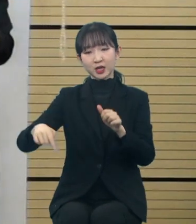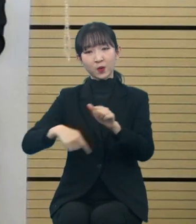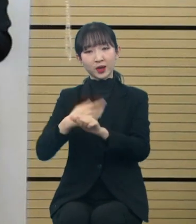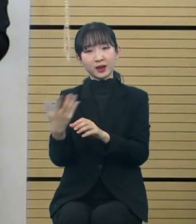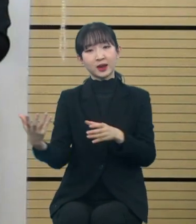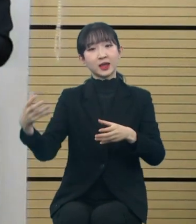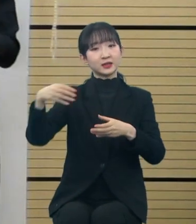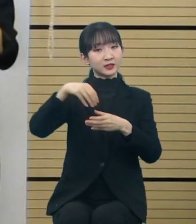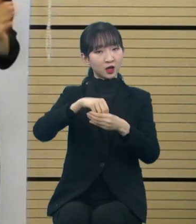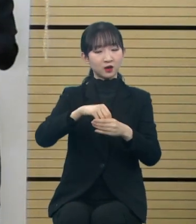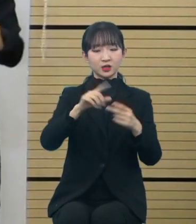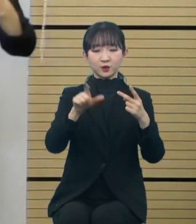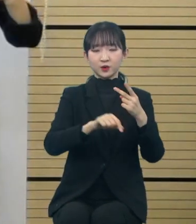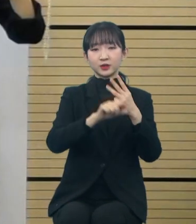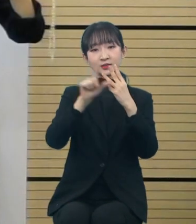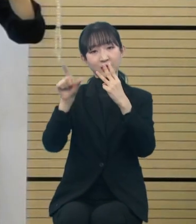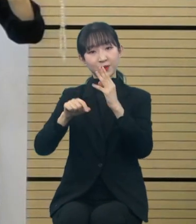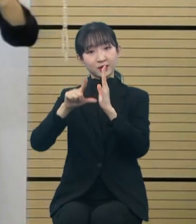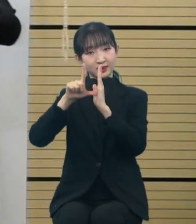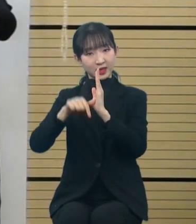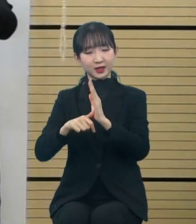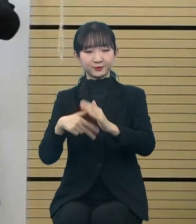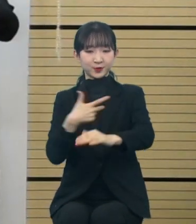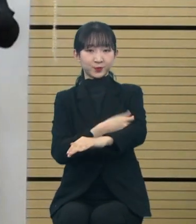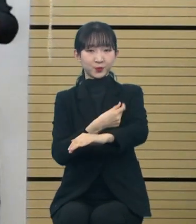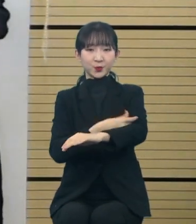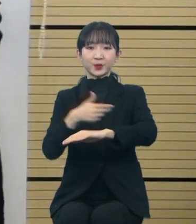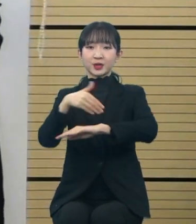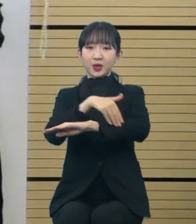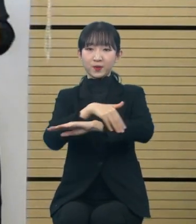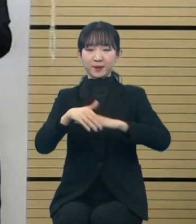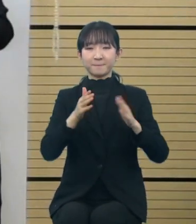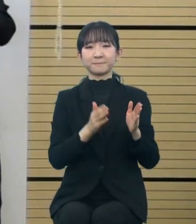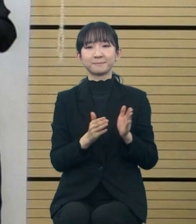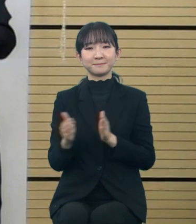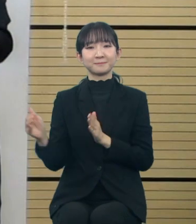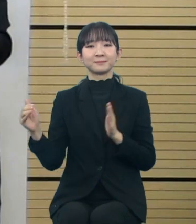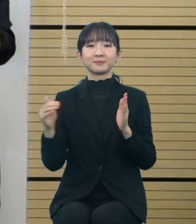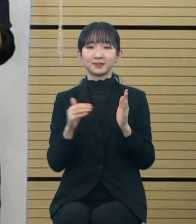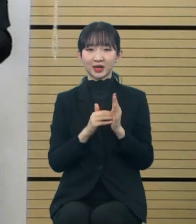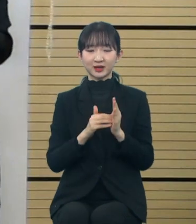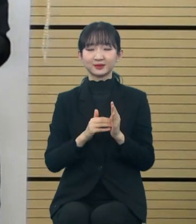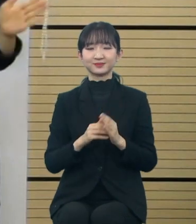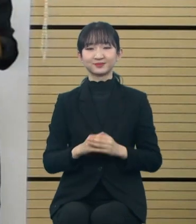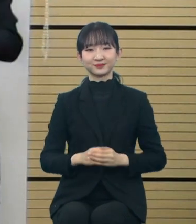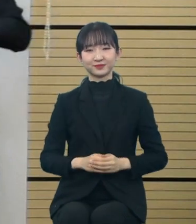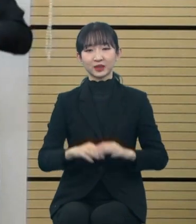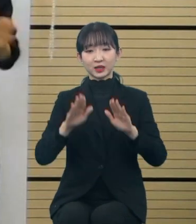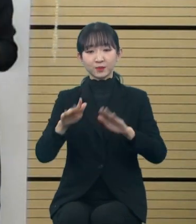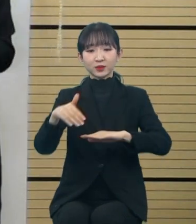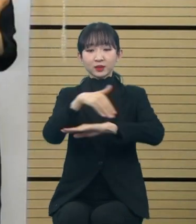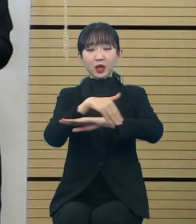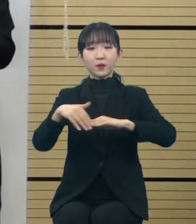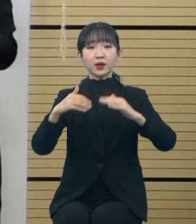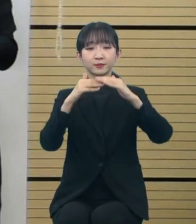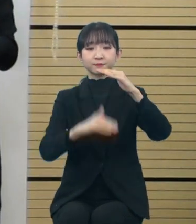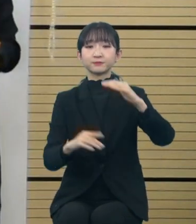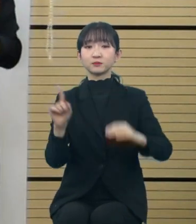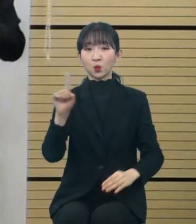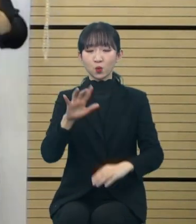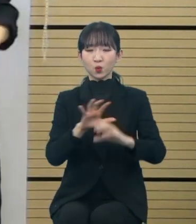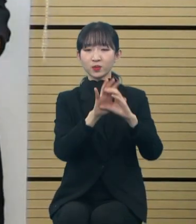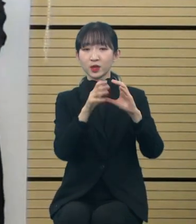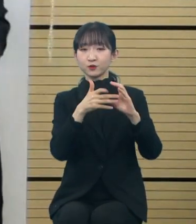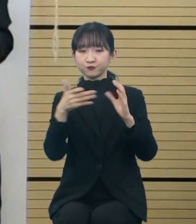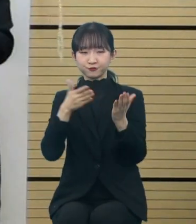반영하여 2월과 3월에 예방접종 시행 계획을 마련하였습니다. 이번 시행 계획은 코로나19 백신